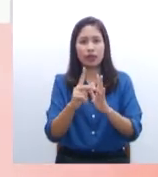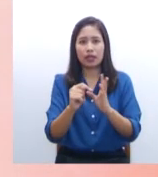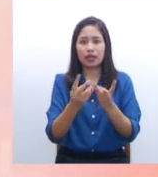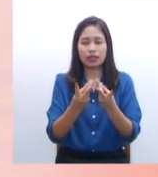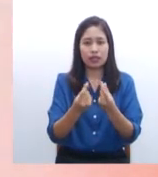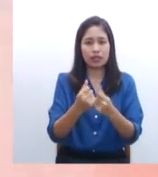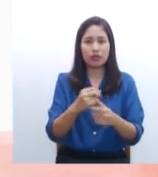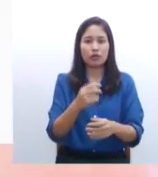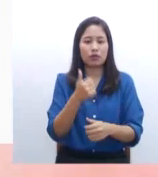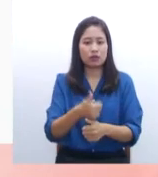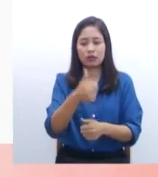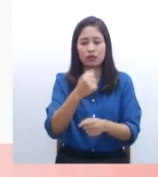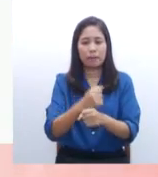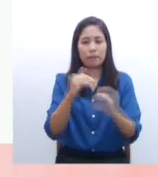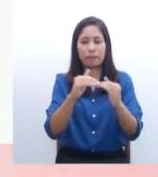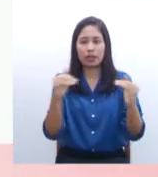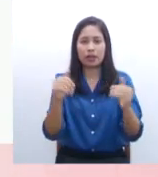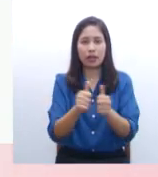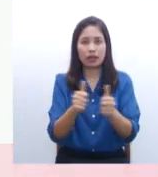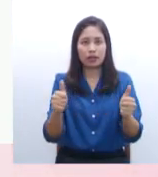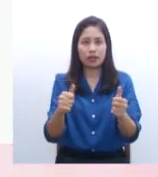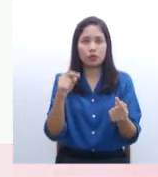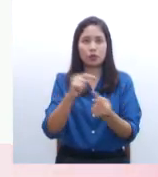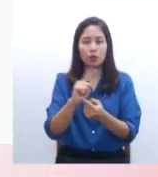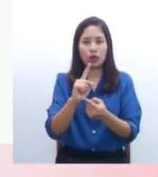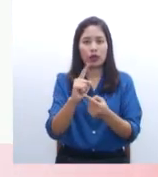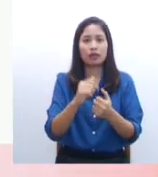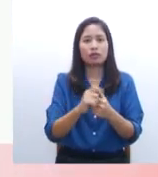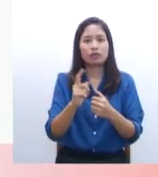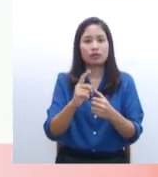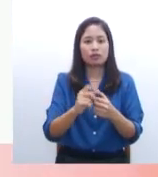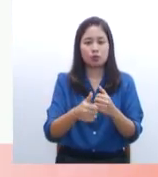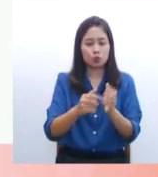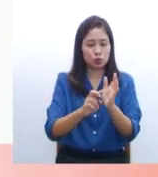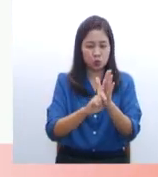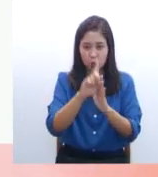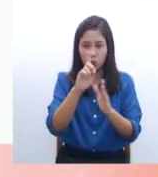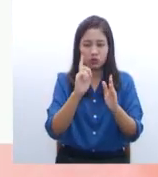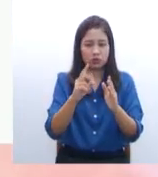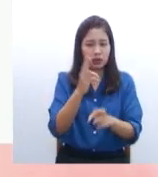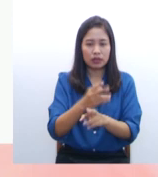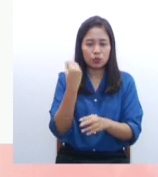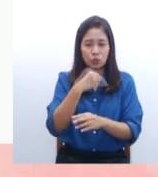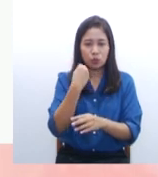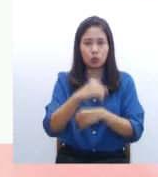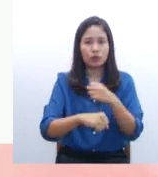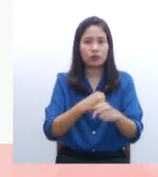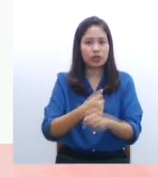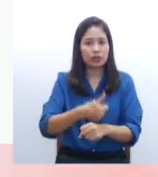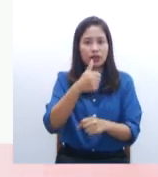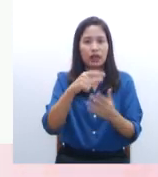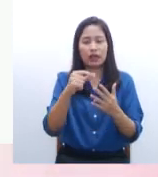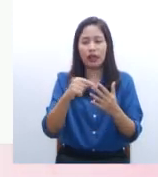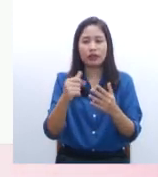าตรฐานของการประเมินนะครับคือได้คะแนนอยู่ในอันดับดีมากนะครับแล้วก็สูงสุดทุกปีนะครับตั้งแต่ปี58ที่รับ